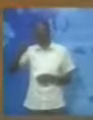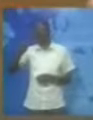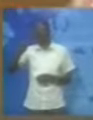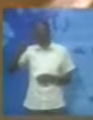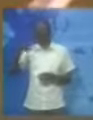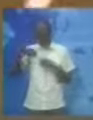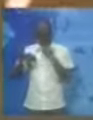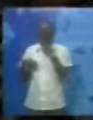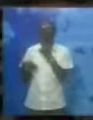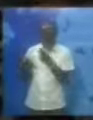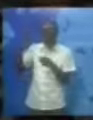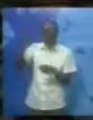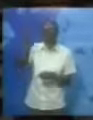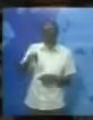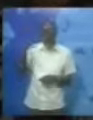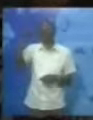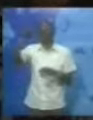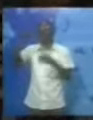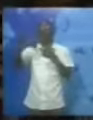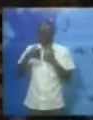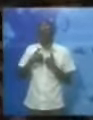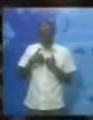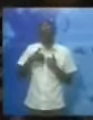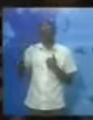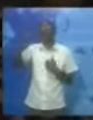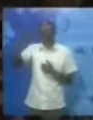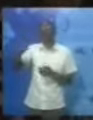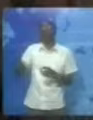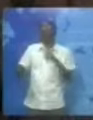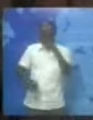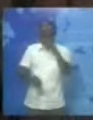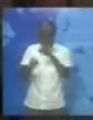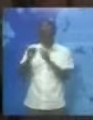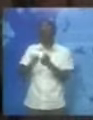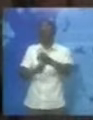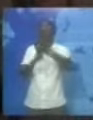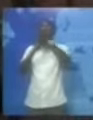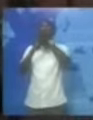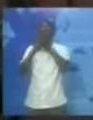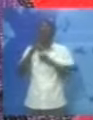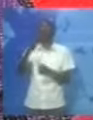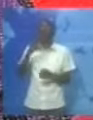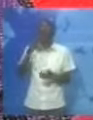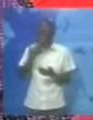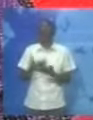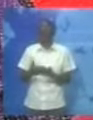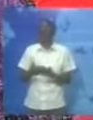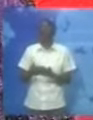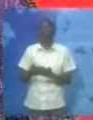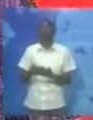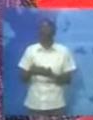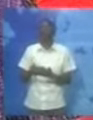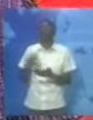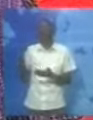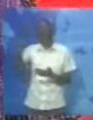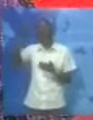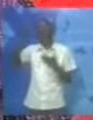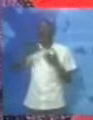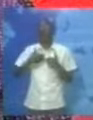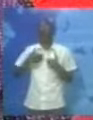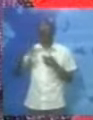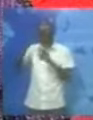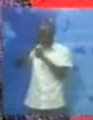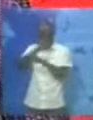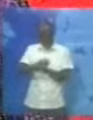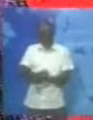la compétition pour décrocher l'étalon d'or de Yenenga sera up. Il y y a une